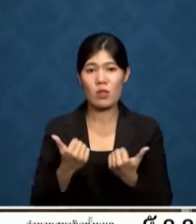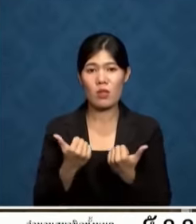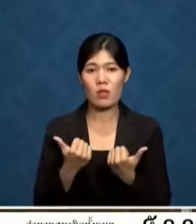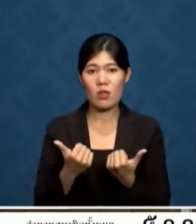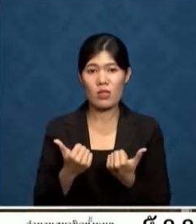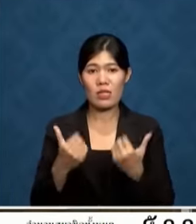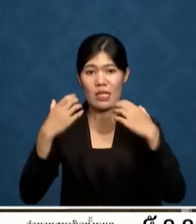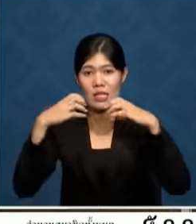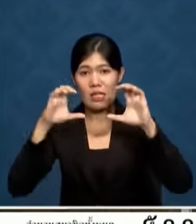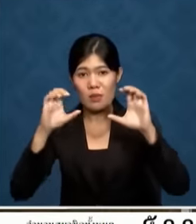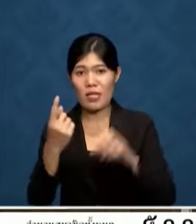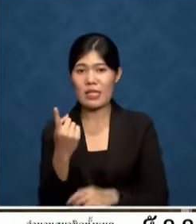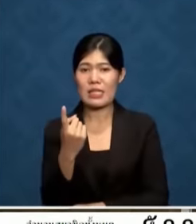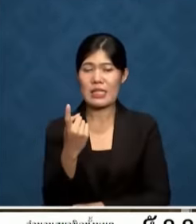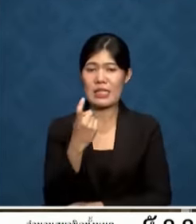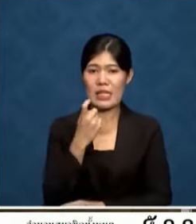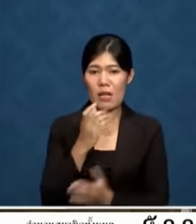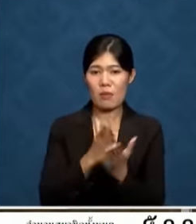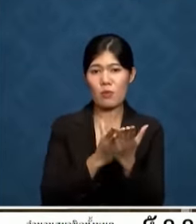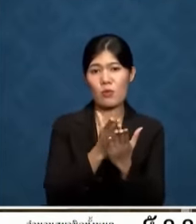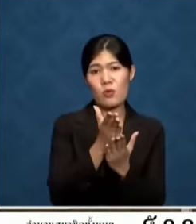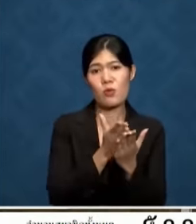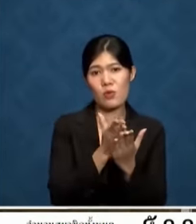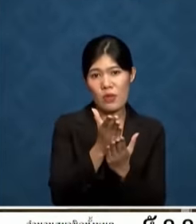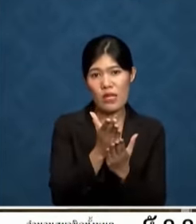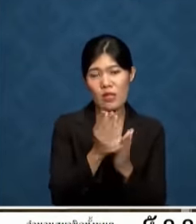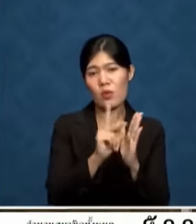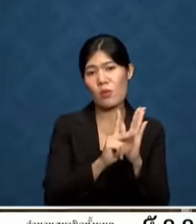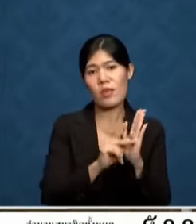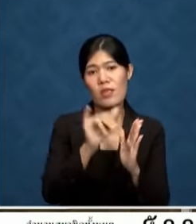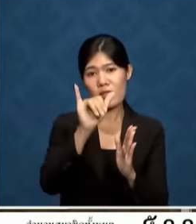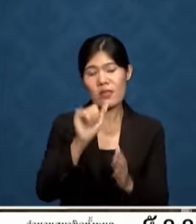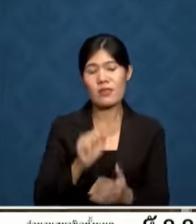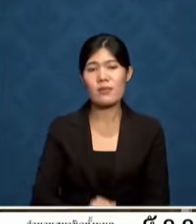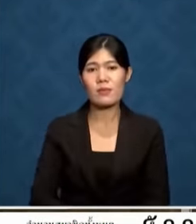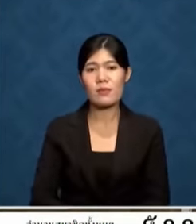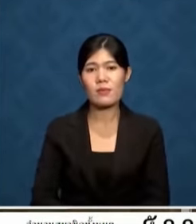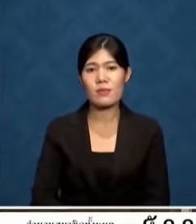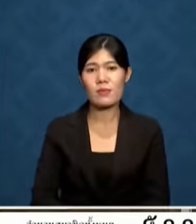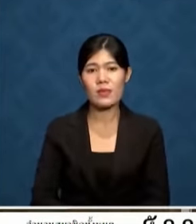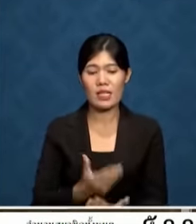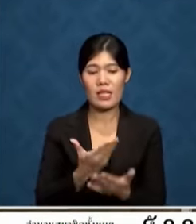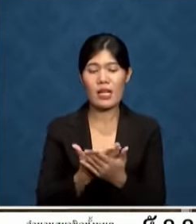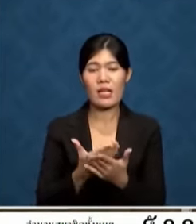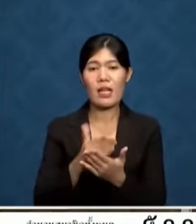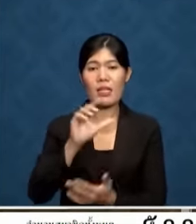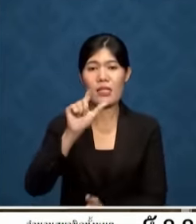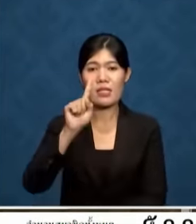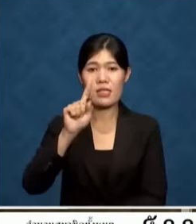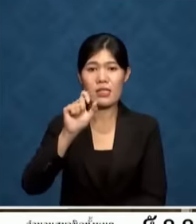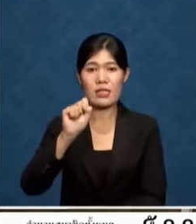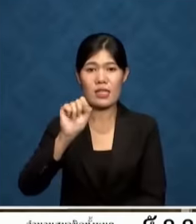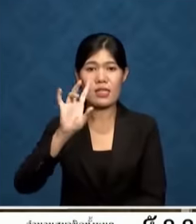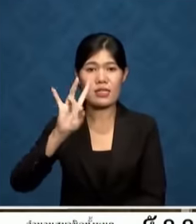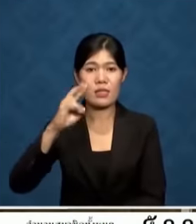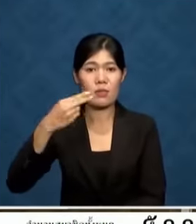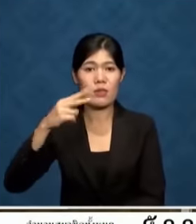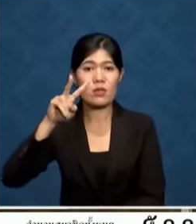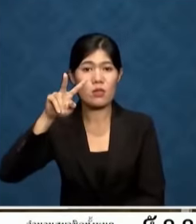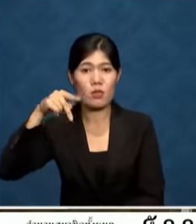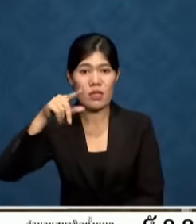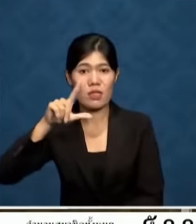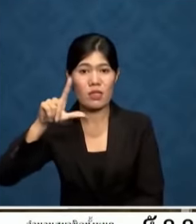ถามกฤษฎีกาเลยครับว่า17 2,000